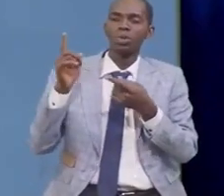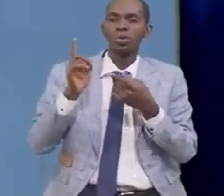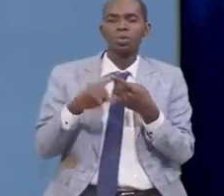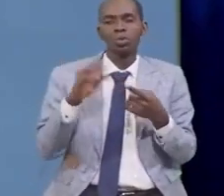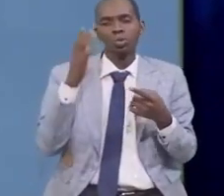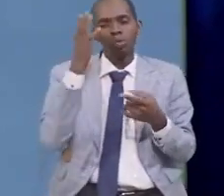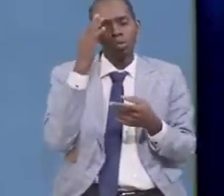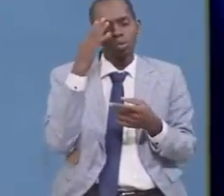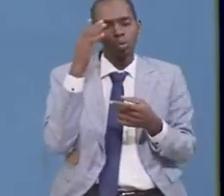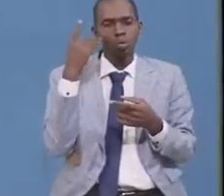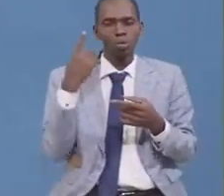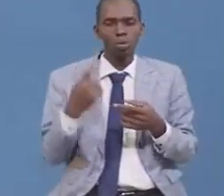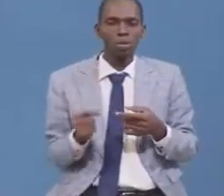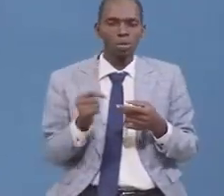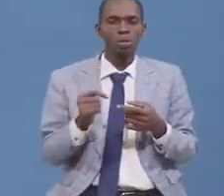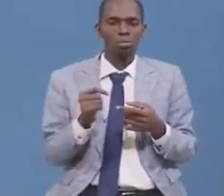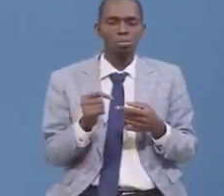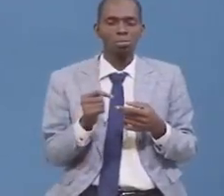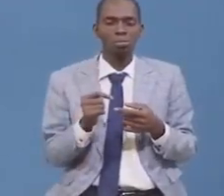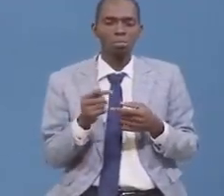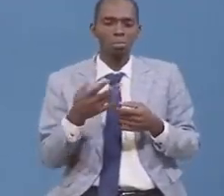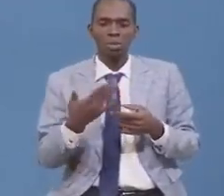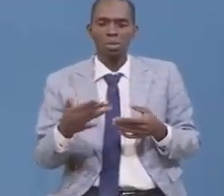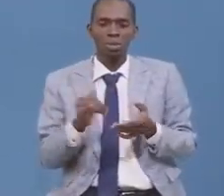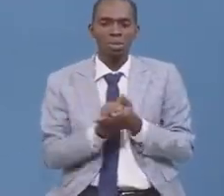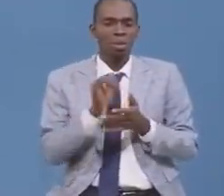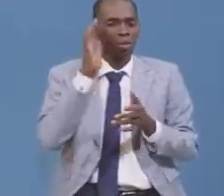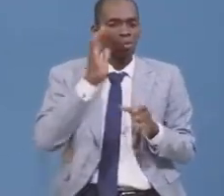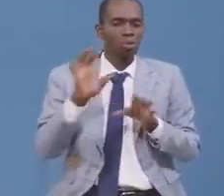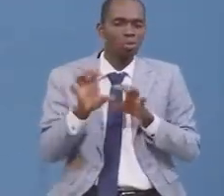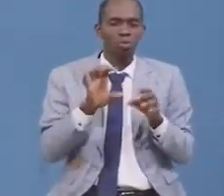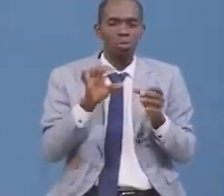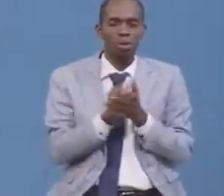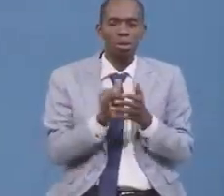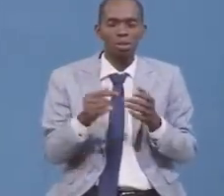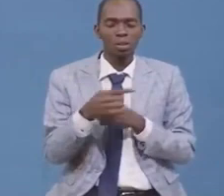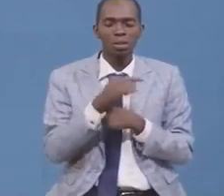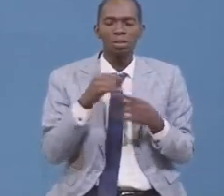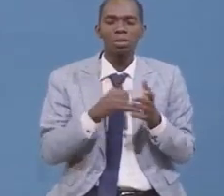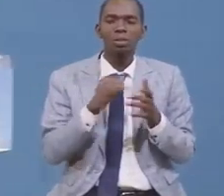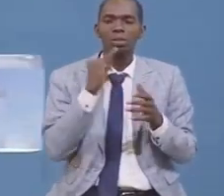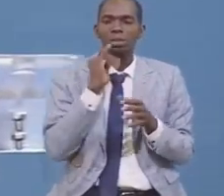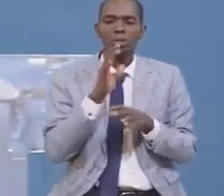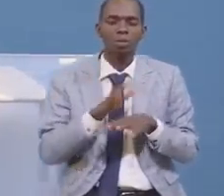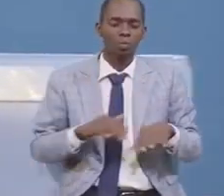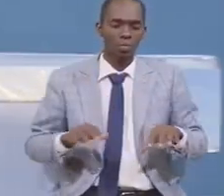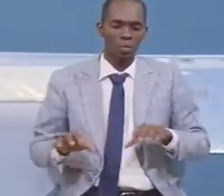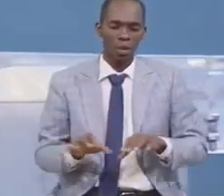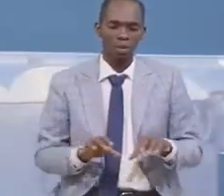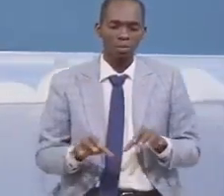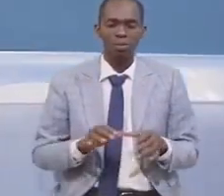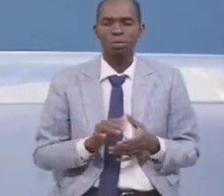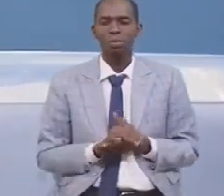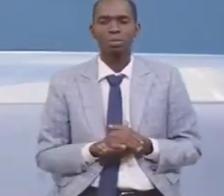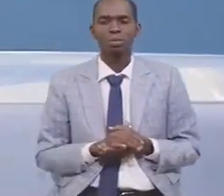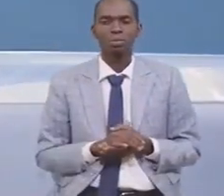dressing that will match what I want to do that day. It's action. ఆ రోజున నేను ఎక్కడికి వెళ్తున్నానో, ఏమి చేయడానికి